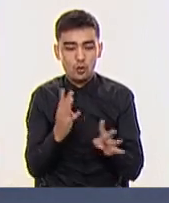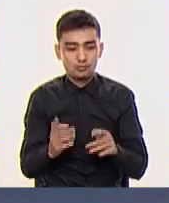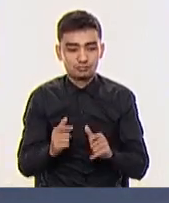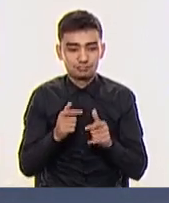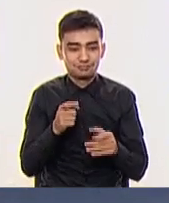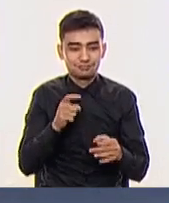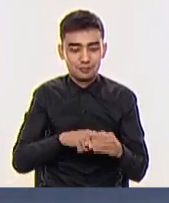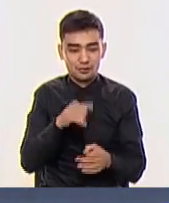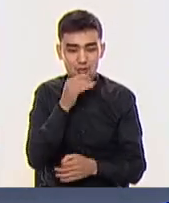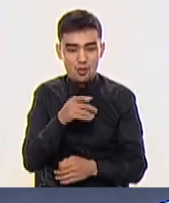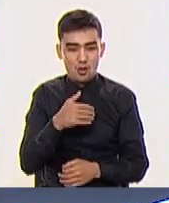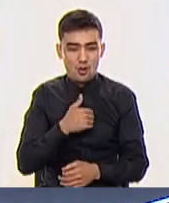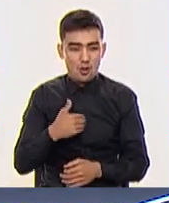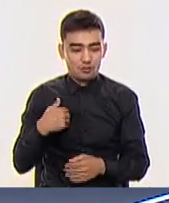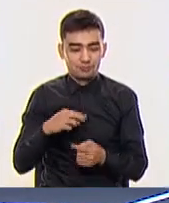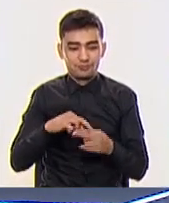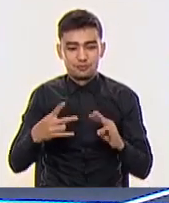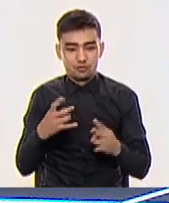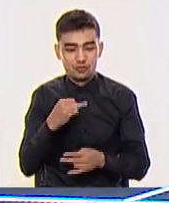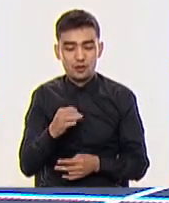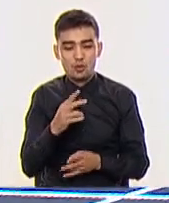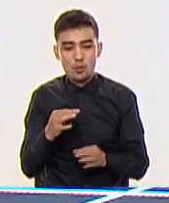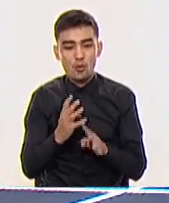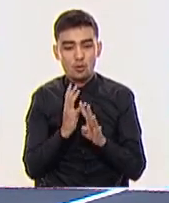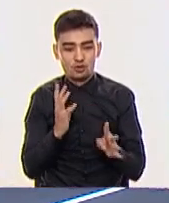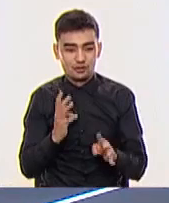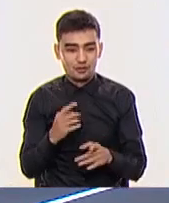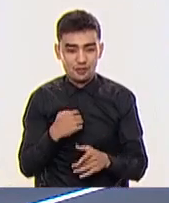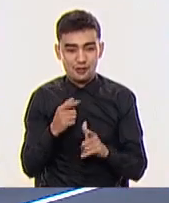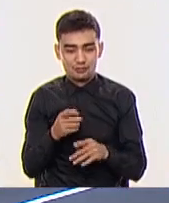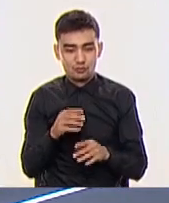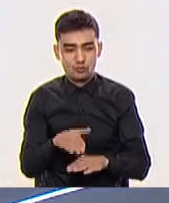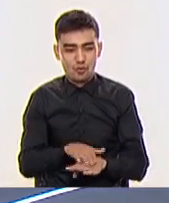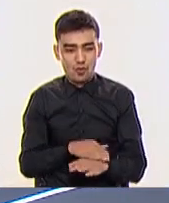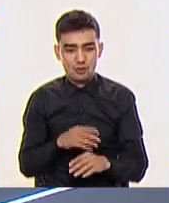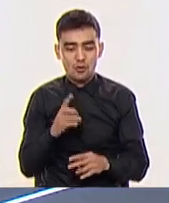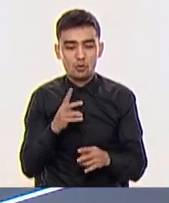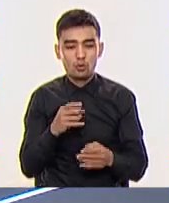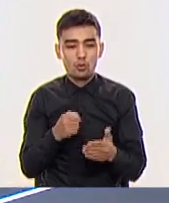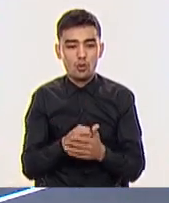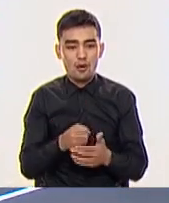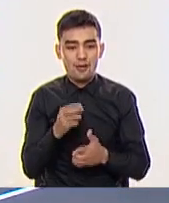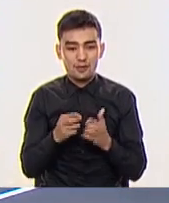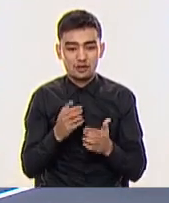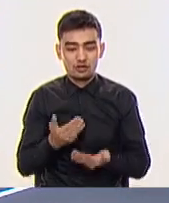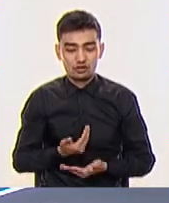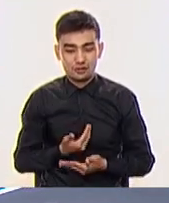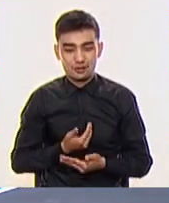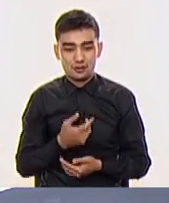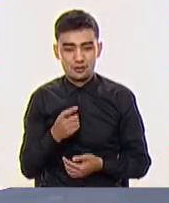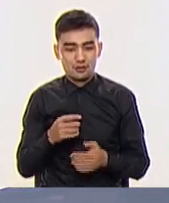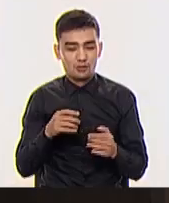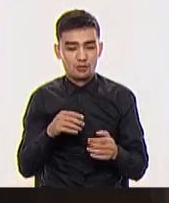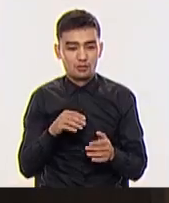под трансплантацией легких. А вот очередь на жилье двигается медленно, и шансов дожить до операции все меньше. Нина Шапо